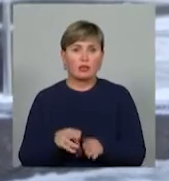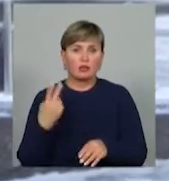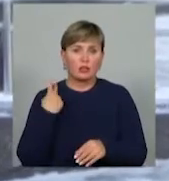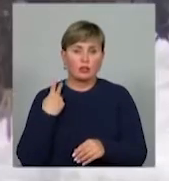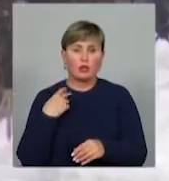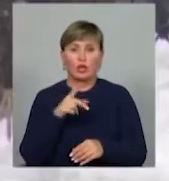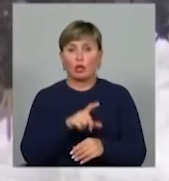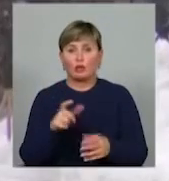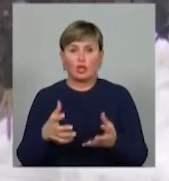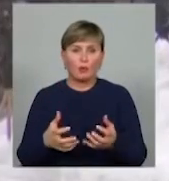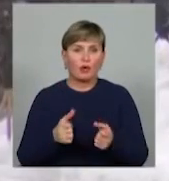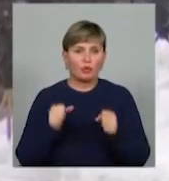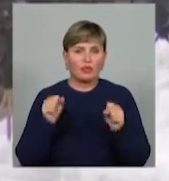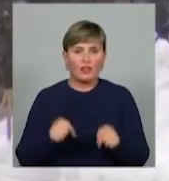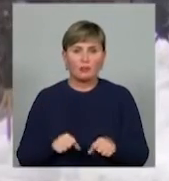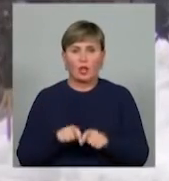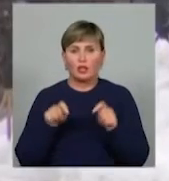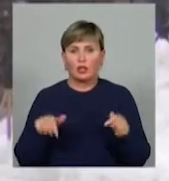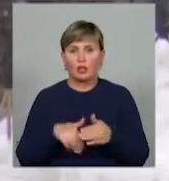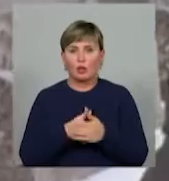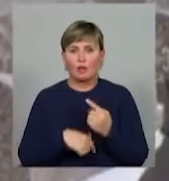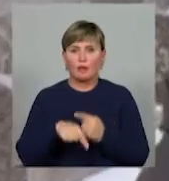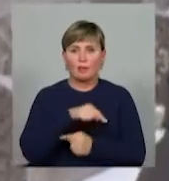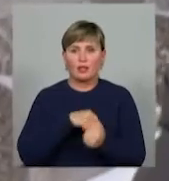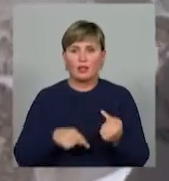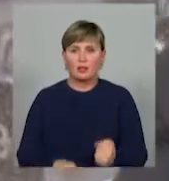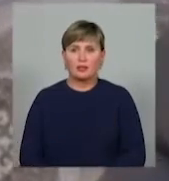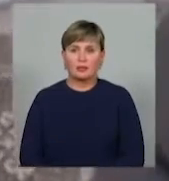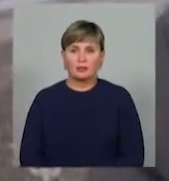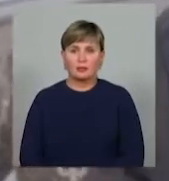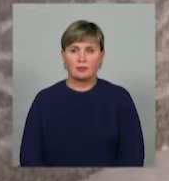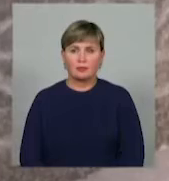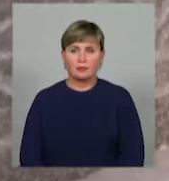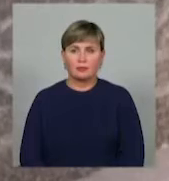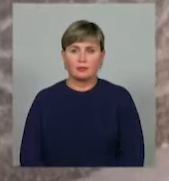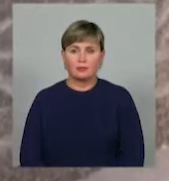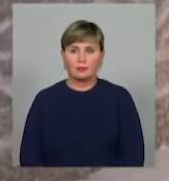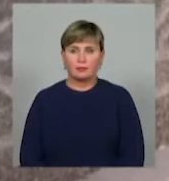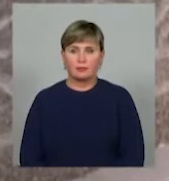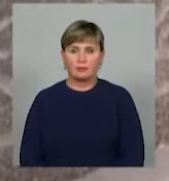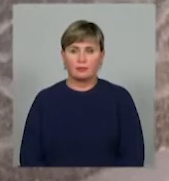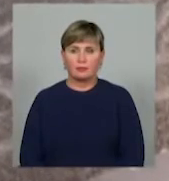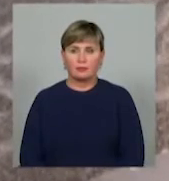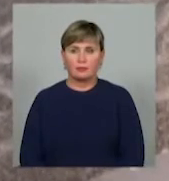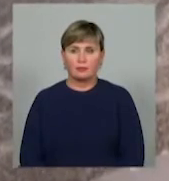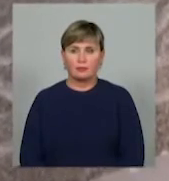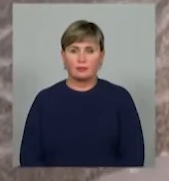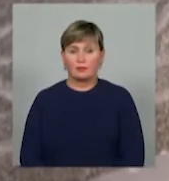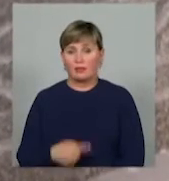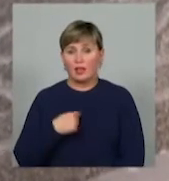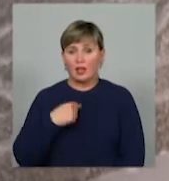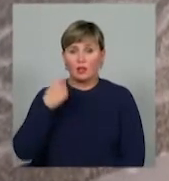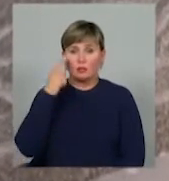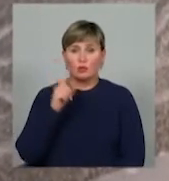люди получат возможность открыть новый бизнес у вас он был зенона пусть пишется ну все равно я считаю что